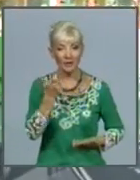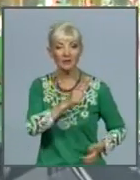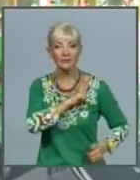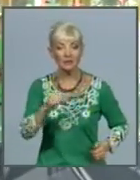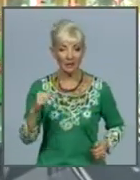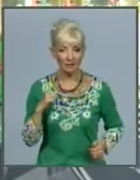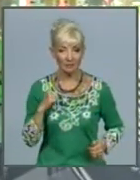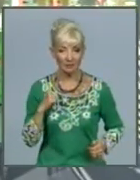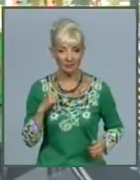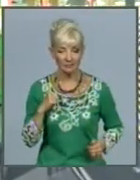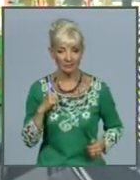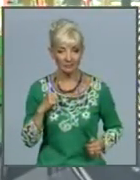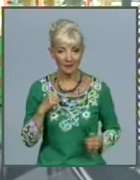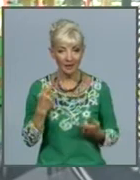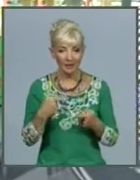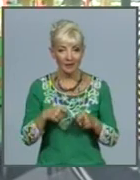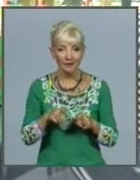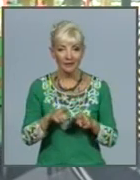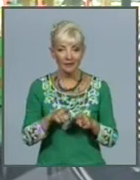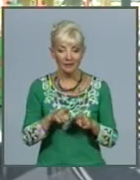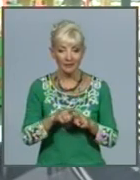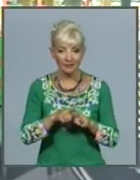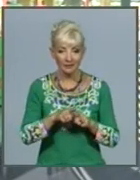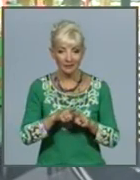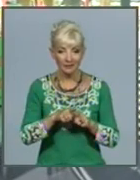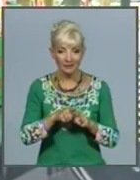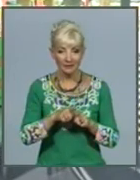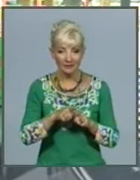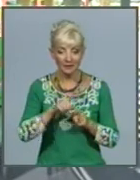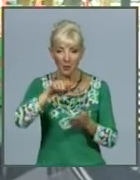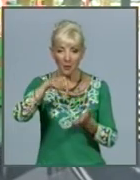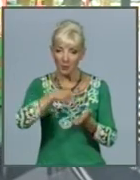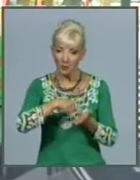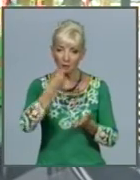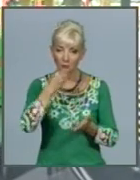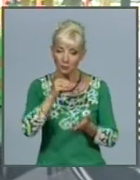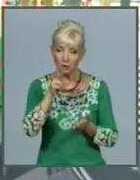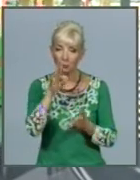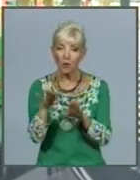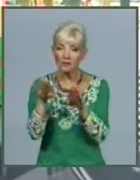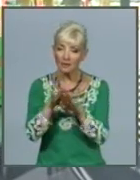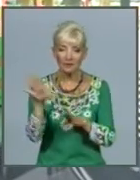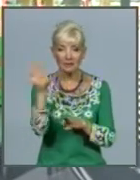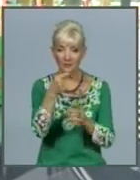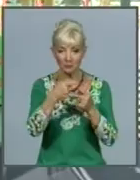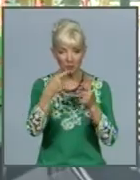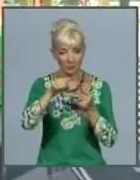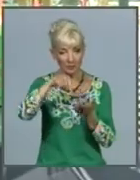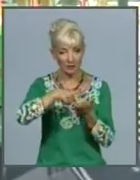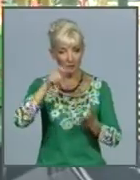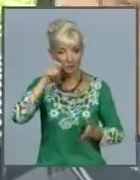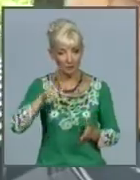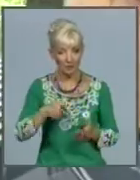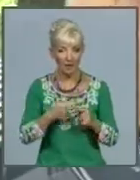самый лучший город в этом смысле по сравнению со всеми остальными городами Украины. Вот. Ну, это, естественно, заслуга